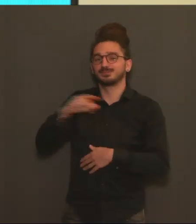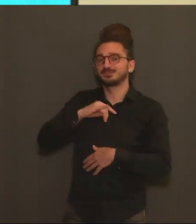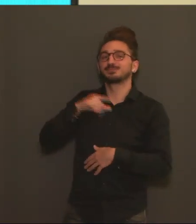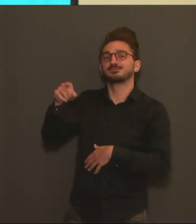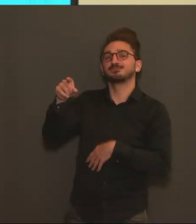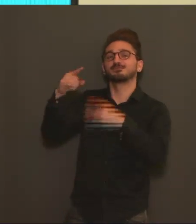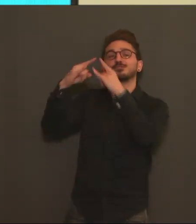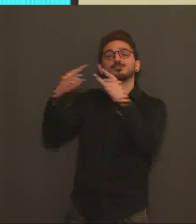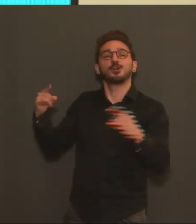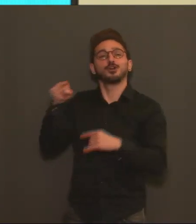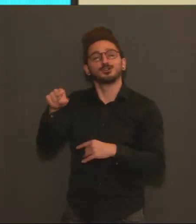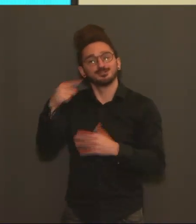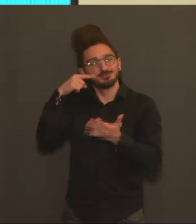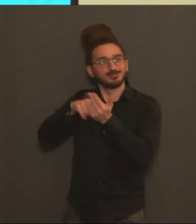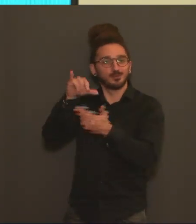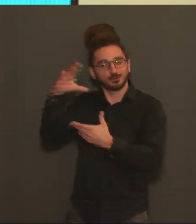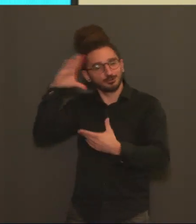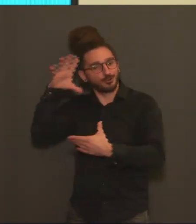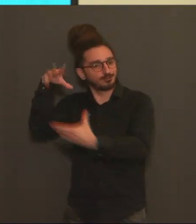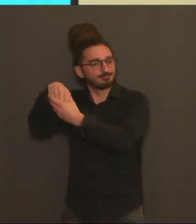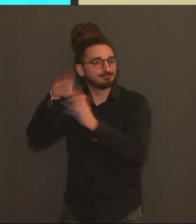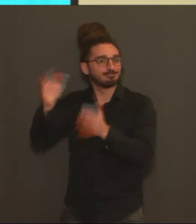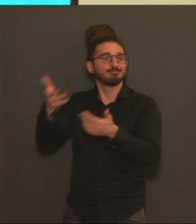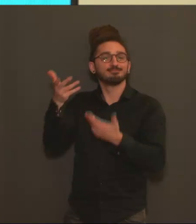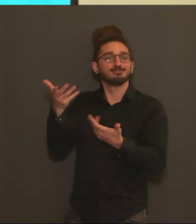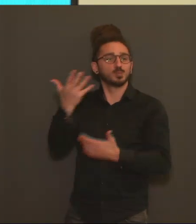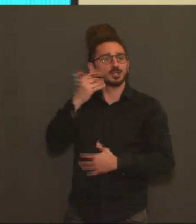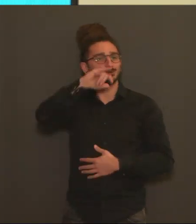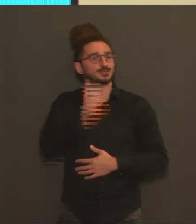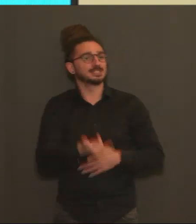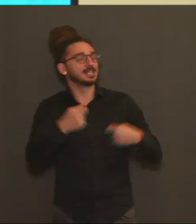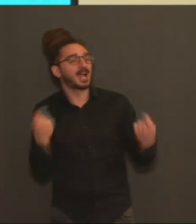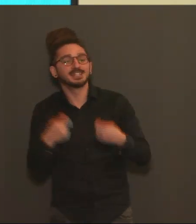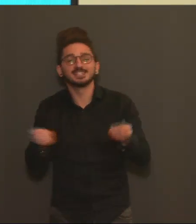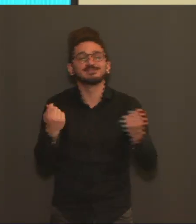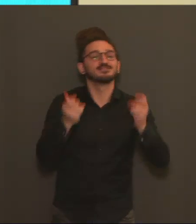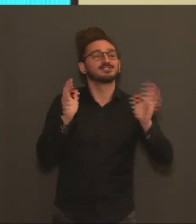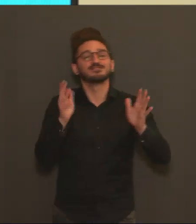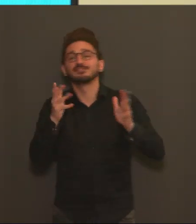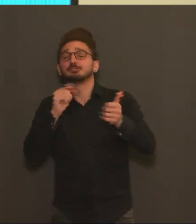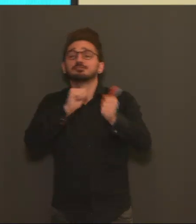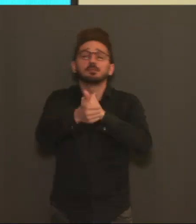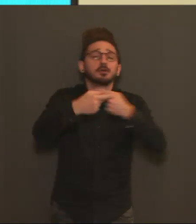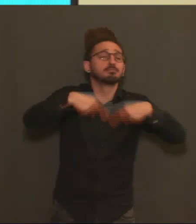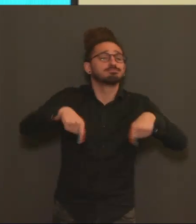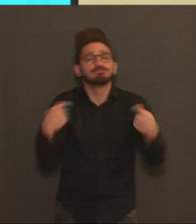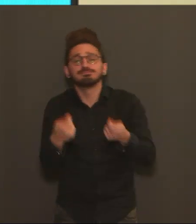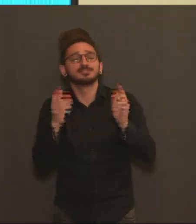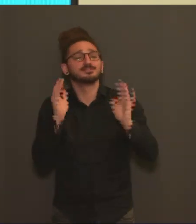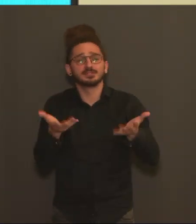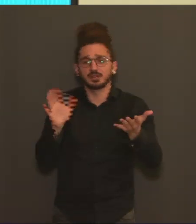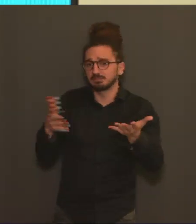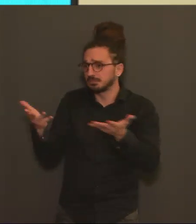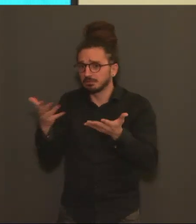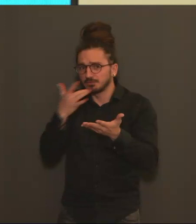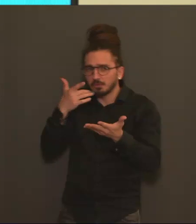on a une activité extérieure et puis on dort dans un endroit intérieur, bien sûr, surtout à l'époque de l'année où nous sommes pour l'instant. Il n'est pas du tout